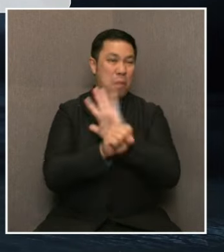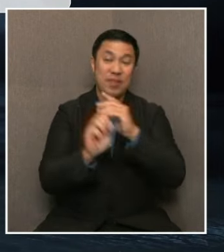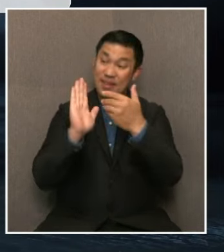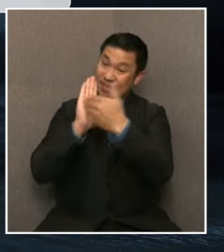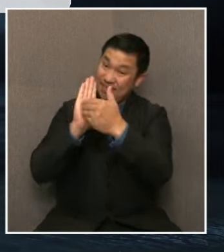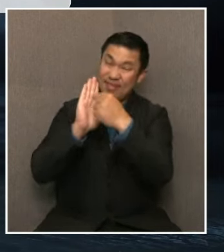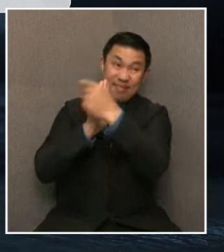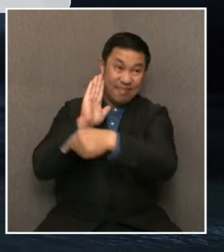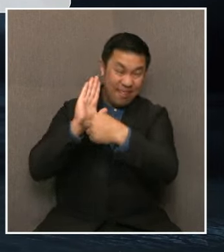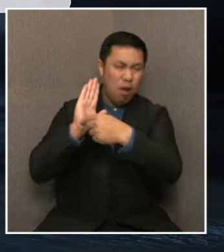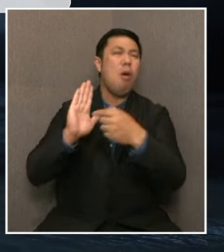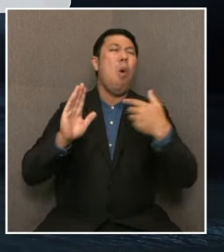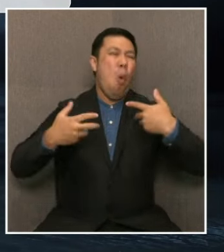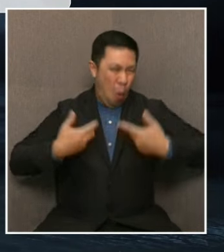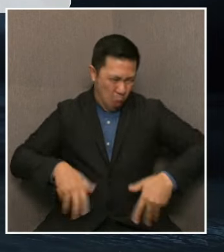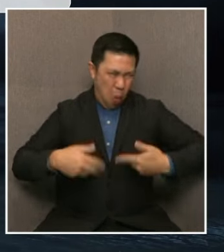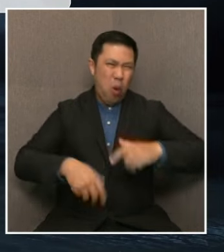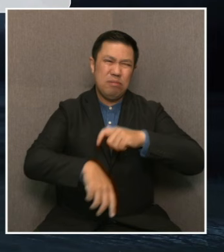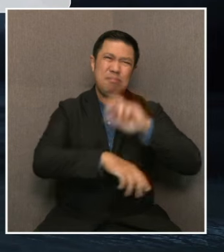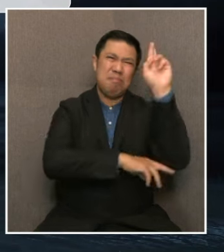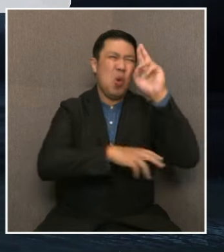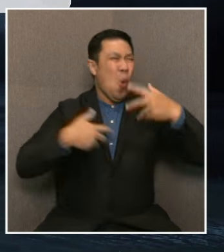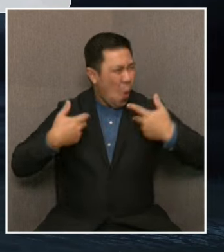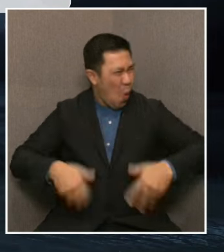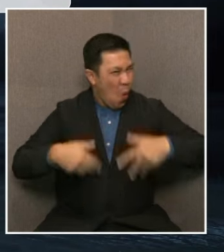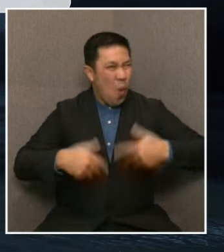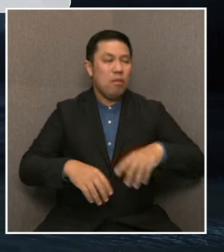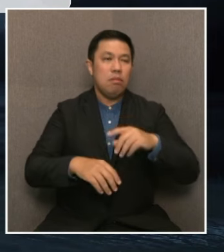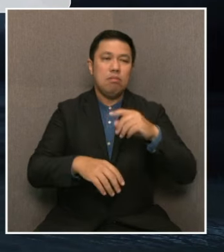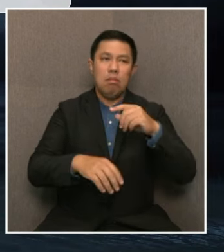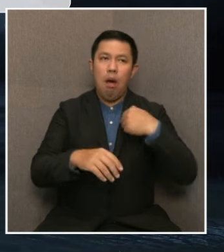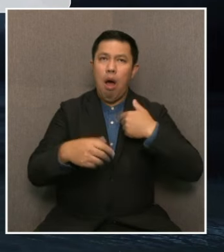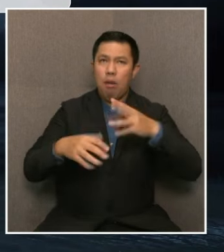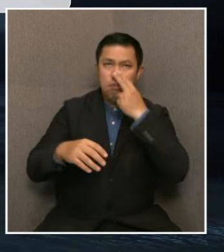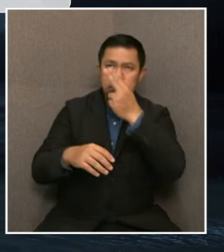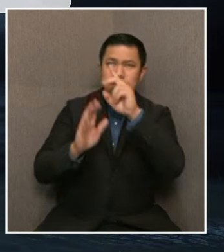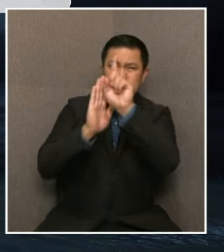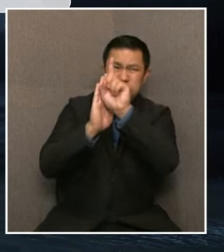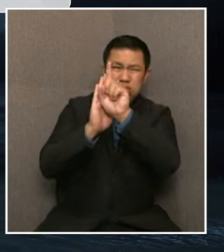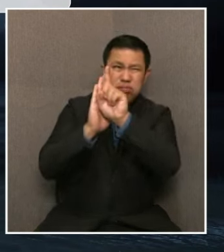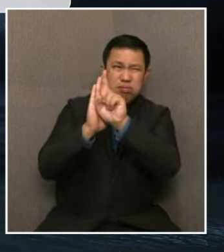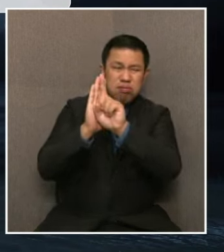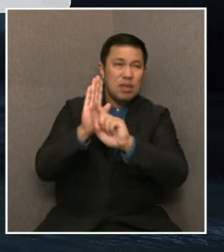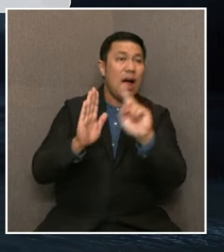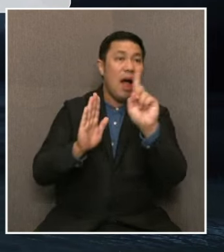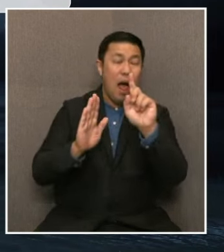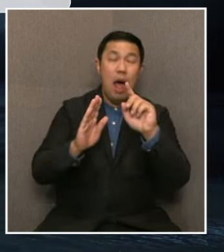ภาคตะวันออกเฉียงเหนืออากาศร้อนในช่วงตอนกลางวันอุณหภูมิก็จะลดลงอย่างเห็นได้ชัด นะครับอุณหภูมิ